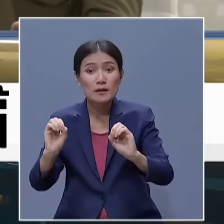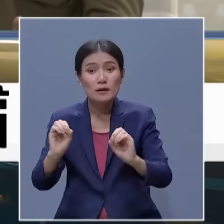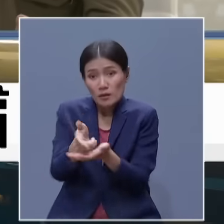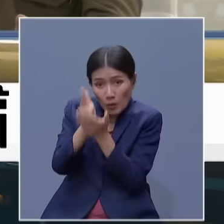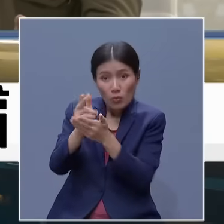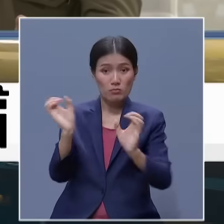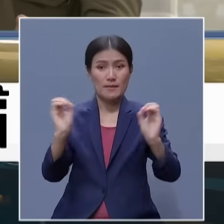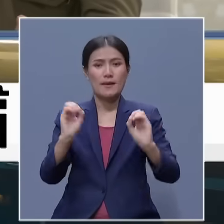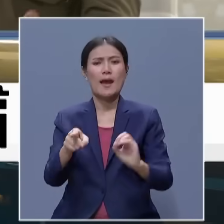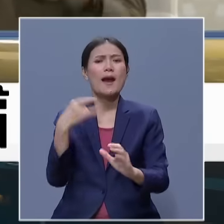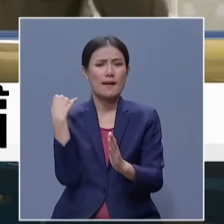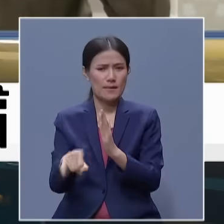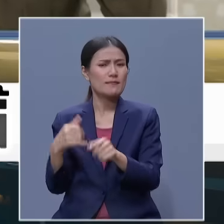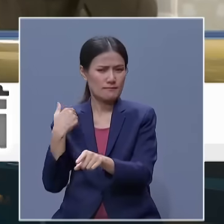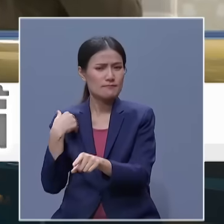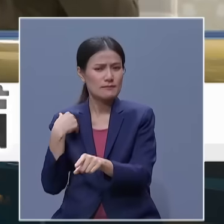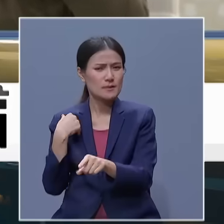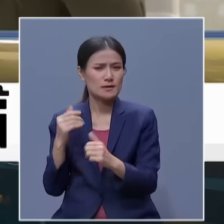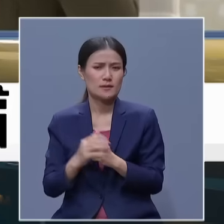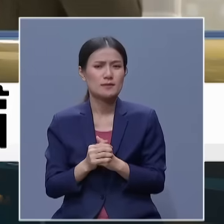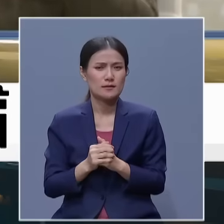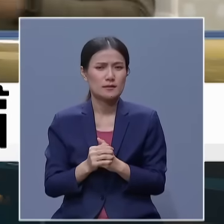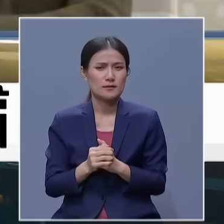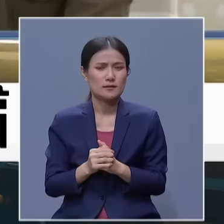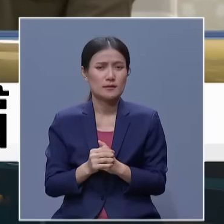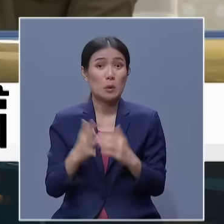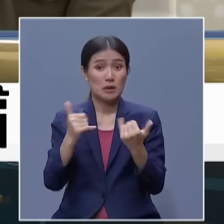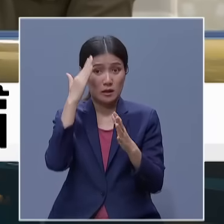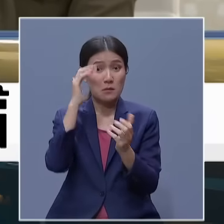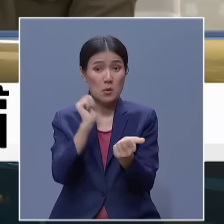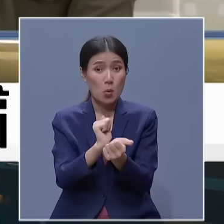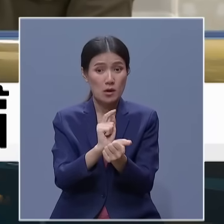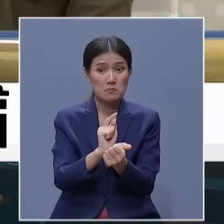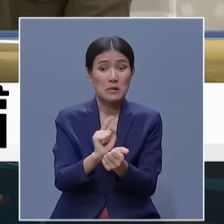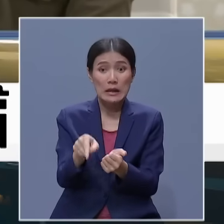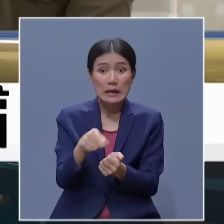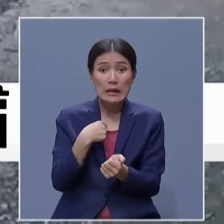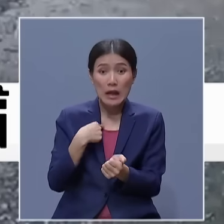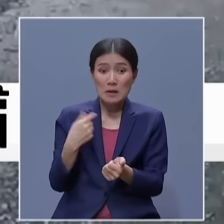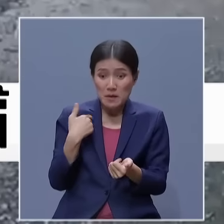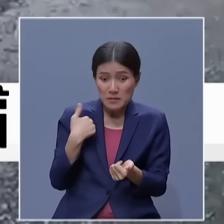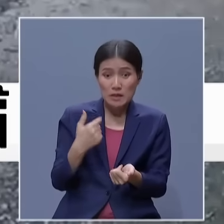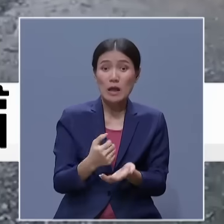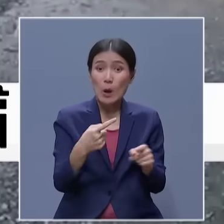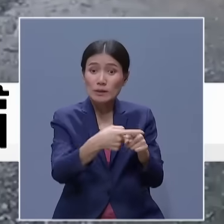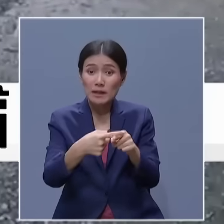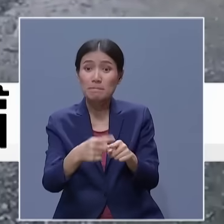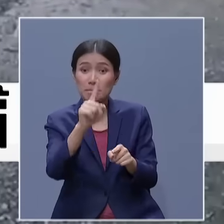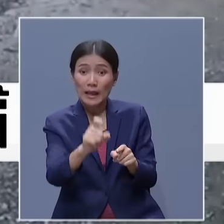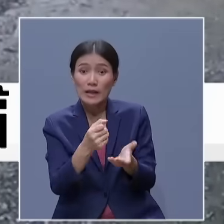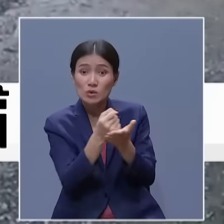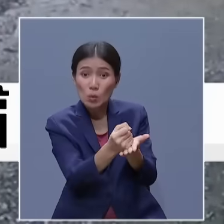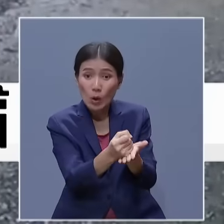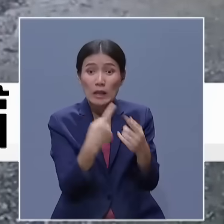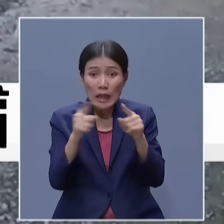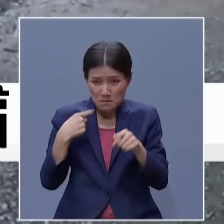รียมดำเนินคดีเช่นเดียวกันแล้วก็หลังจากเกิดเหตุเนี่ยตำรวจอีกส่วนนึงกลับไปช่วยเหลือผู้กระทำความผิดก็คือทั้งตัวกำ